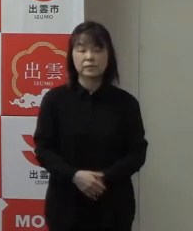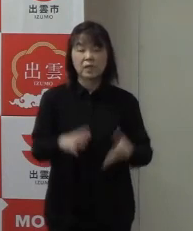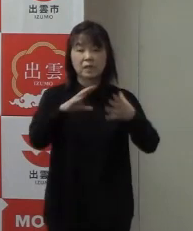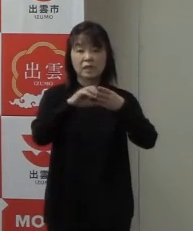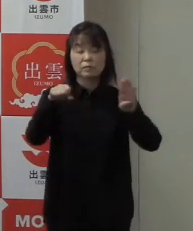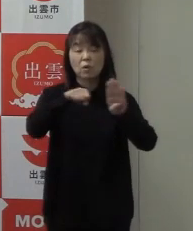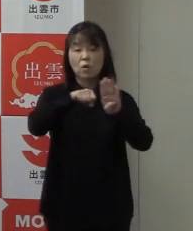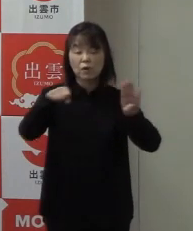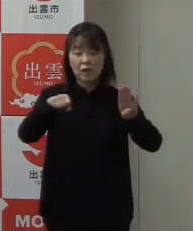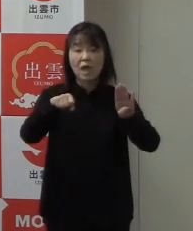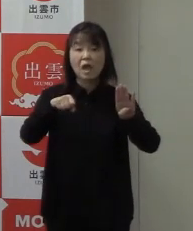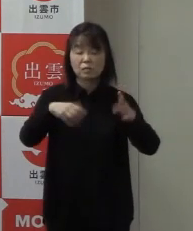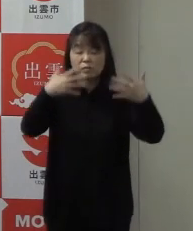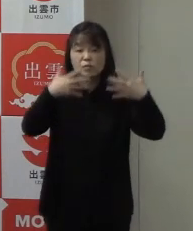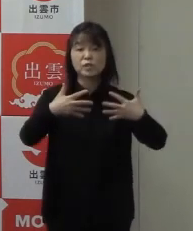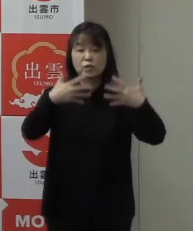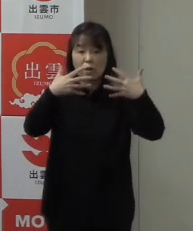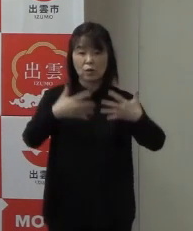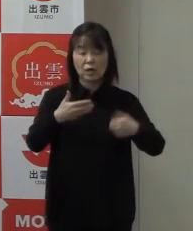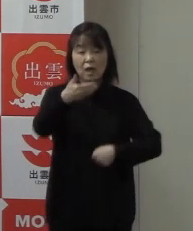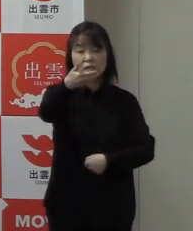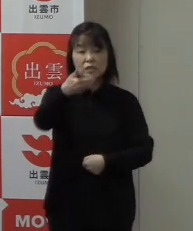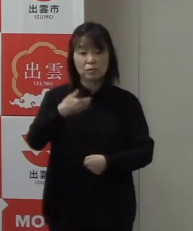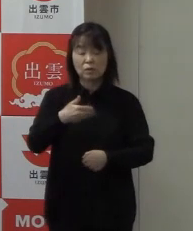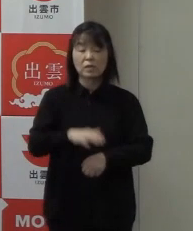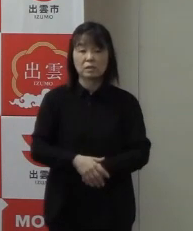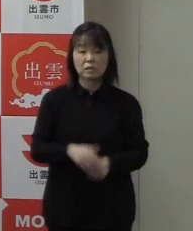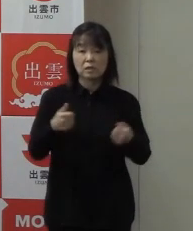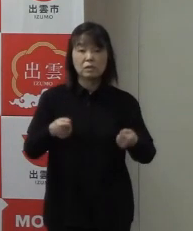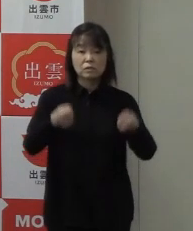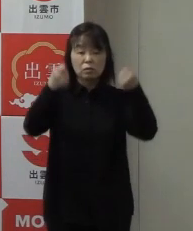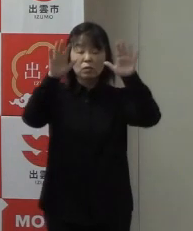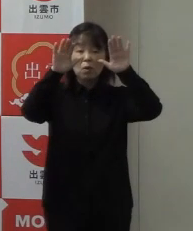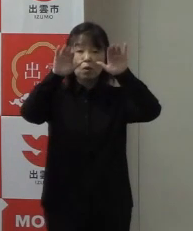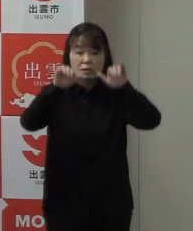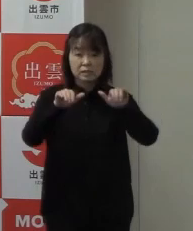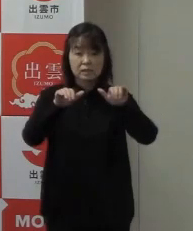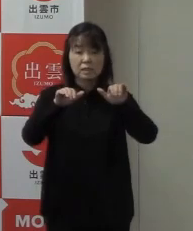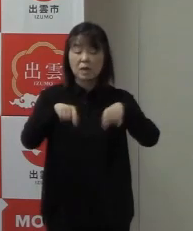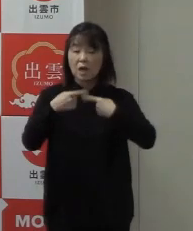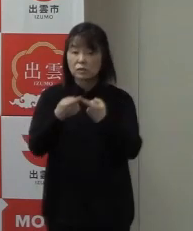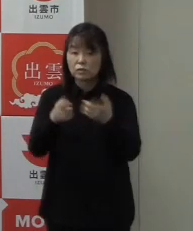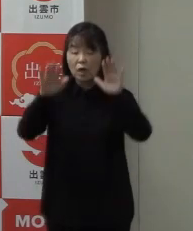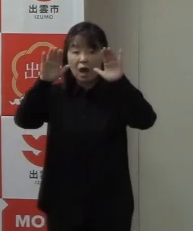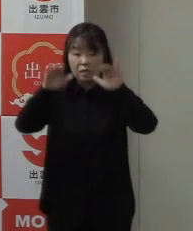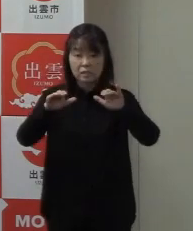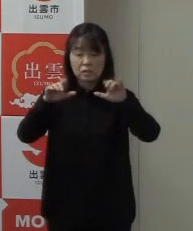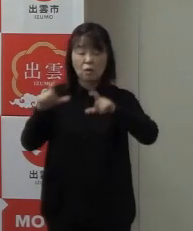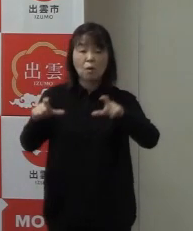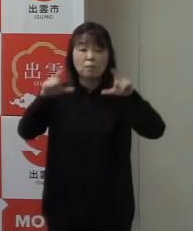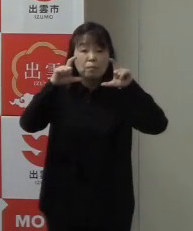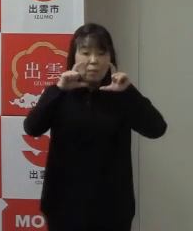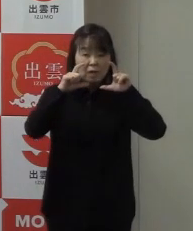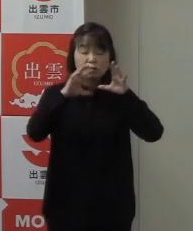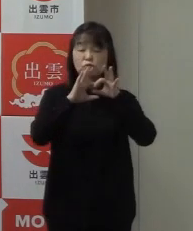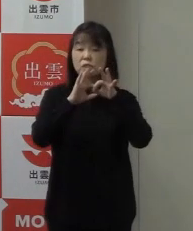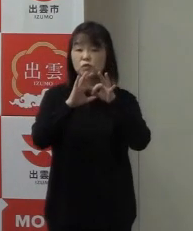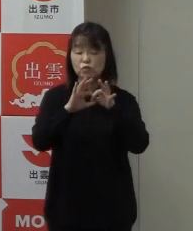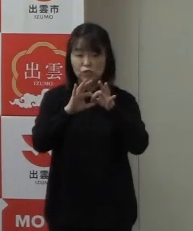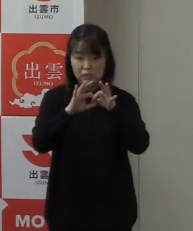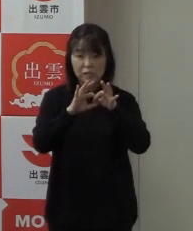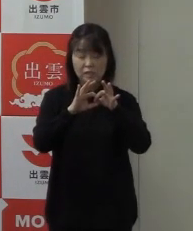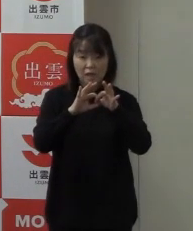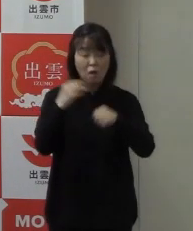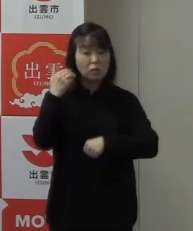いつも経営者の名前です。よろしくお願いします。卒業式とあと、入学式のマスクの着用についてちょっとお伺いしたいんですけれども